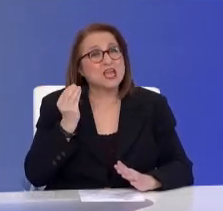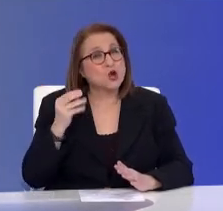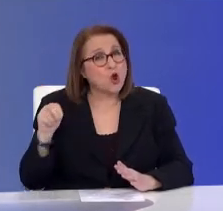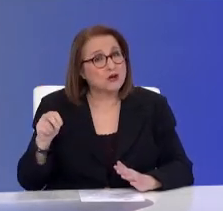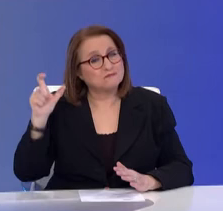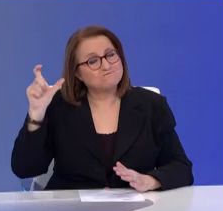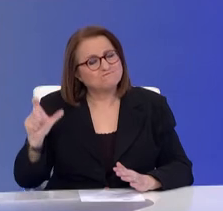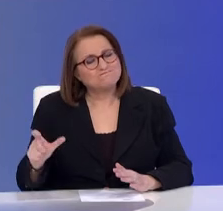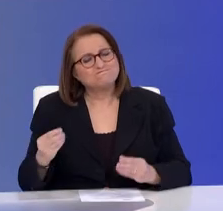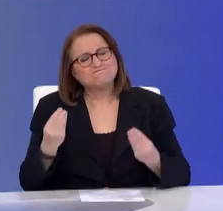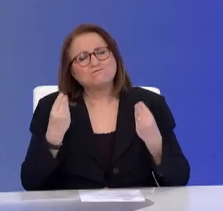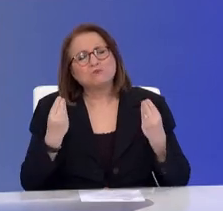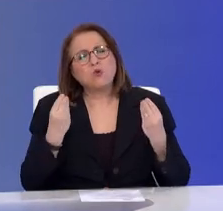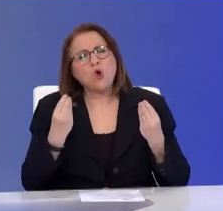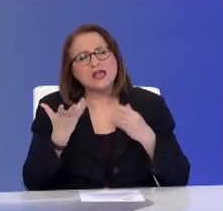εκπαίδευση